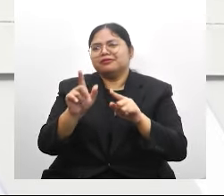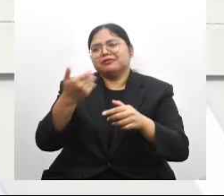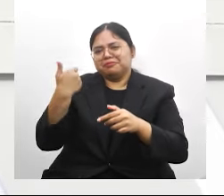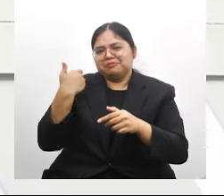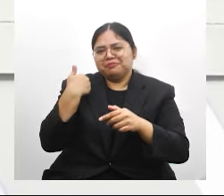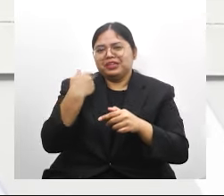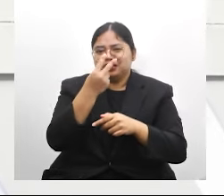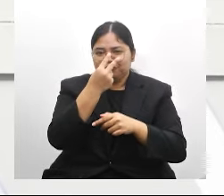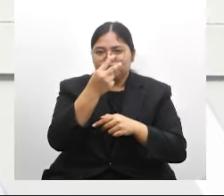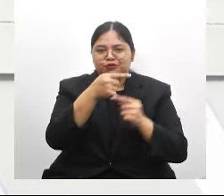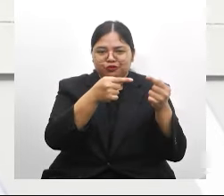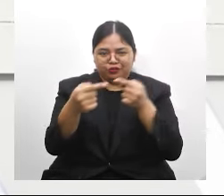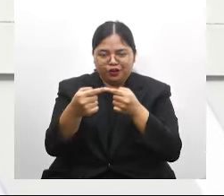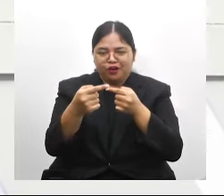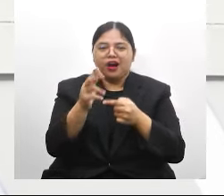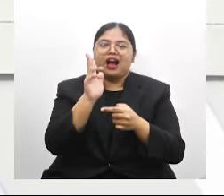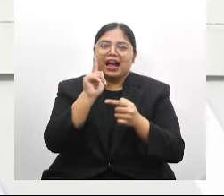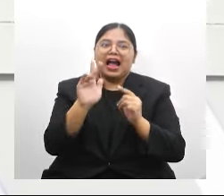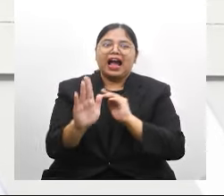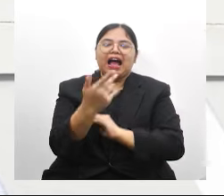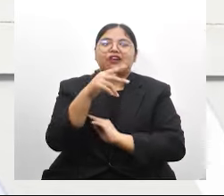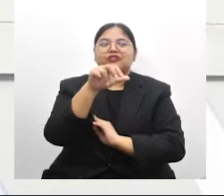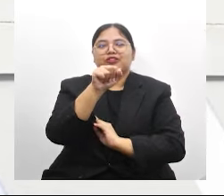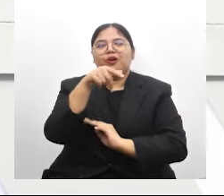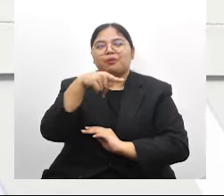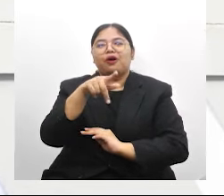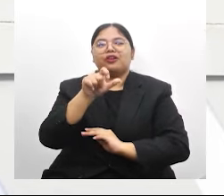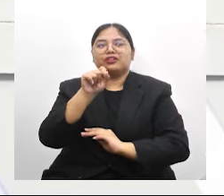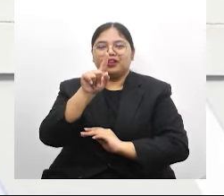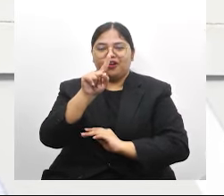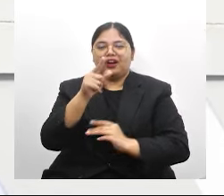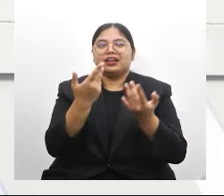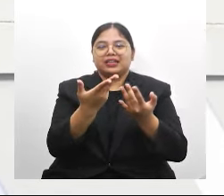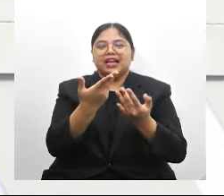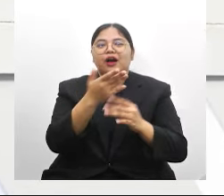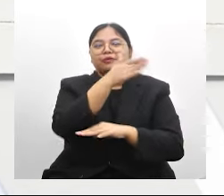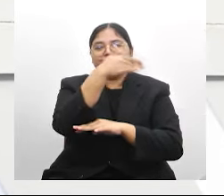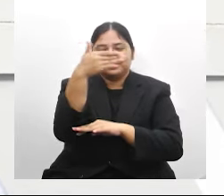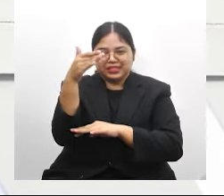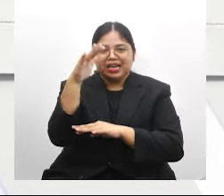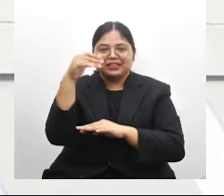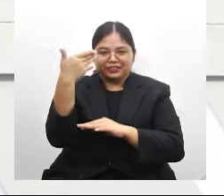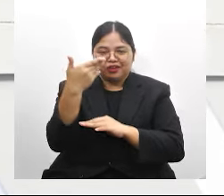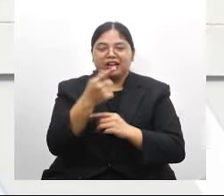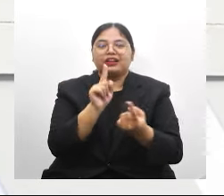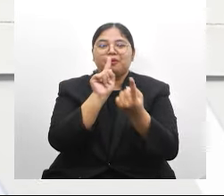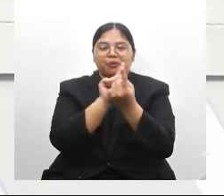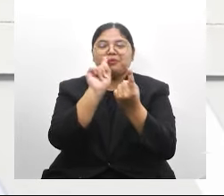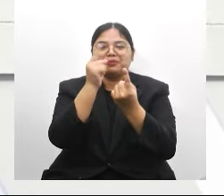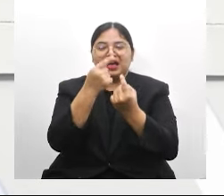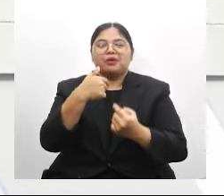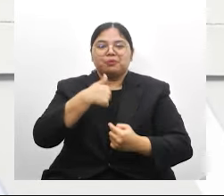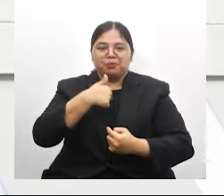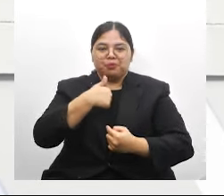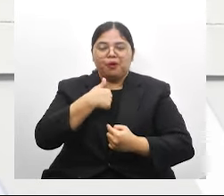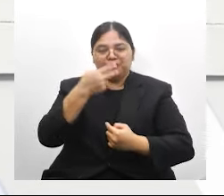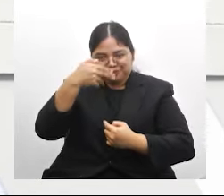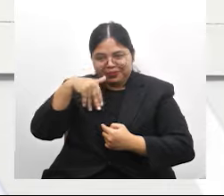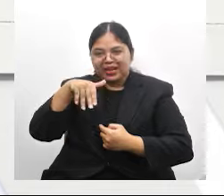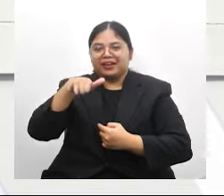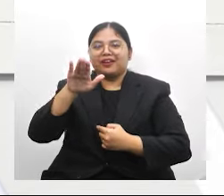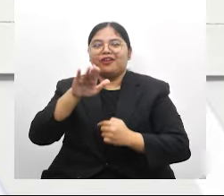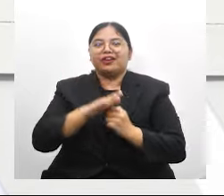ต่อกับรายการเรื่องเล่าข่าวสพฐหลังารกธงชาติอย่าพลาดการรับชมนะครับสำหรับวันนี้ผมทรัตน์รัตนาต้องขอตัวลาไป